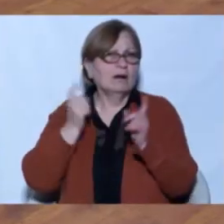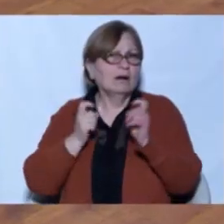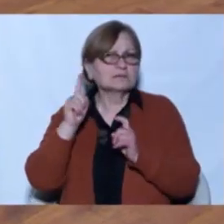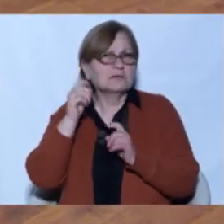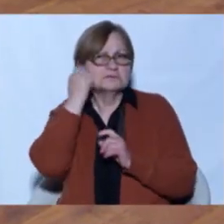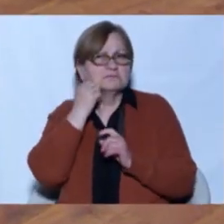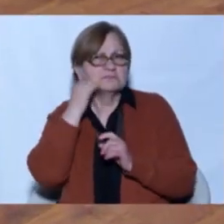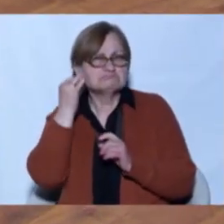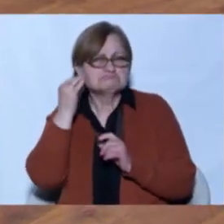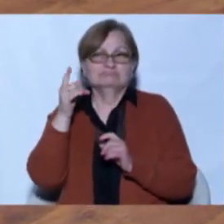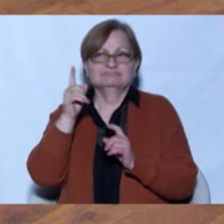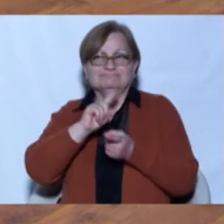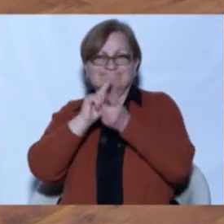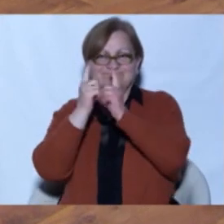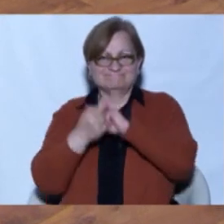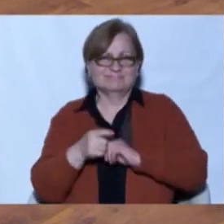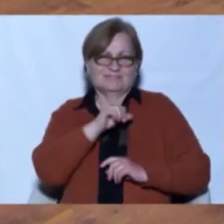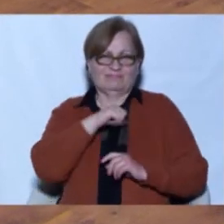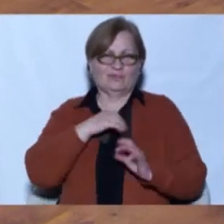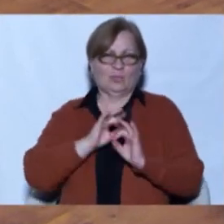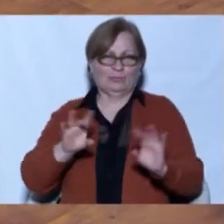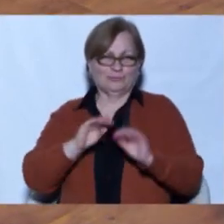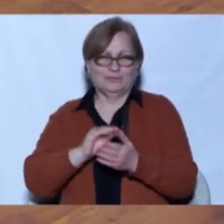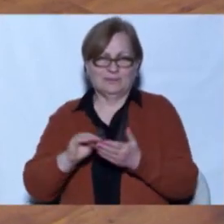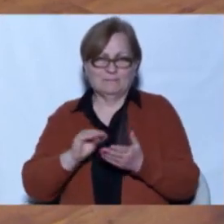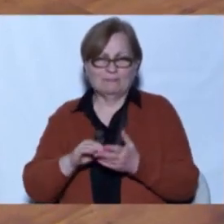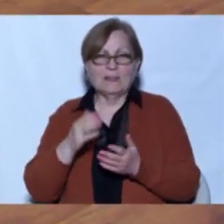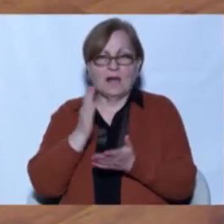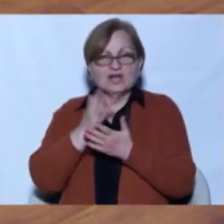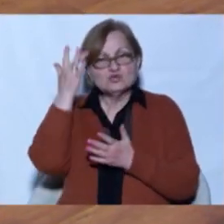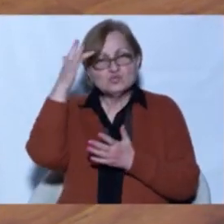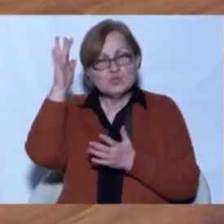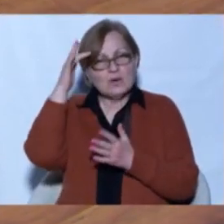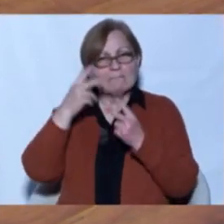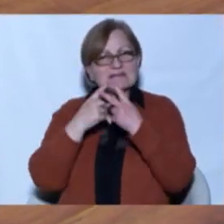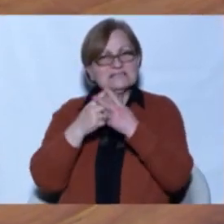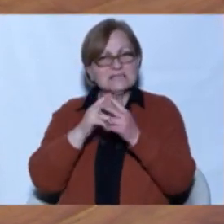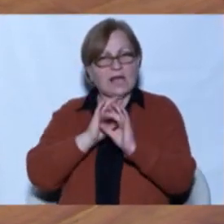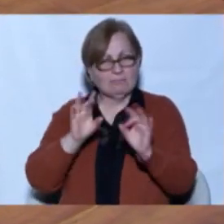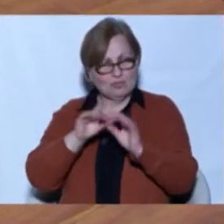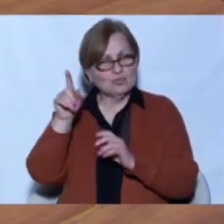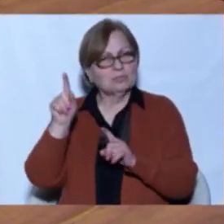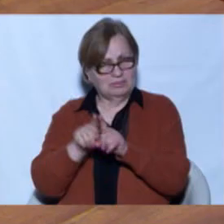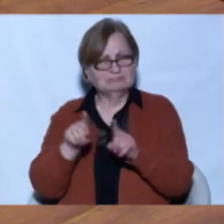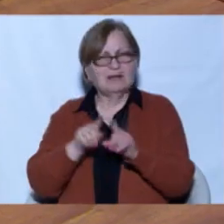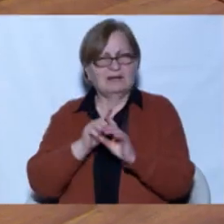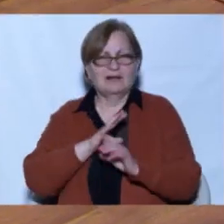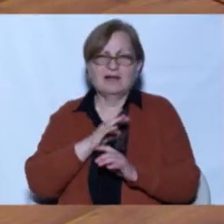მხატვრული ტექსტი ლეგენდის მიხედვით. მაგალითად სურამის ციხე გავიხსენოთ და კიდევ ბევრი